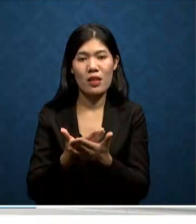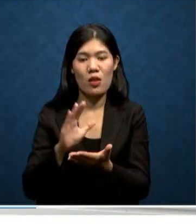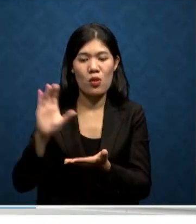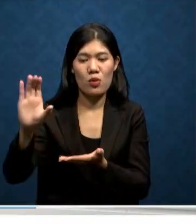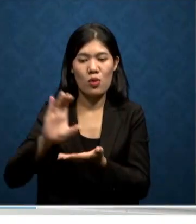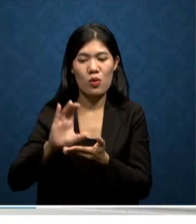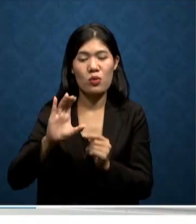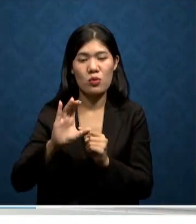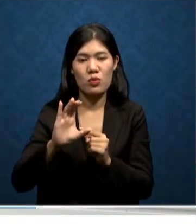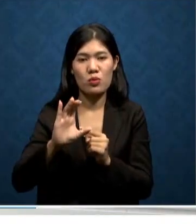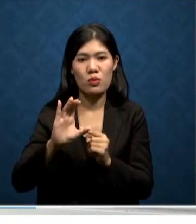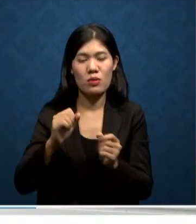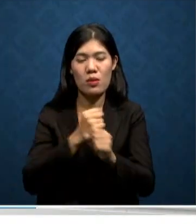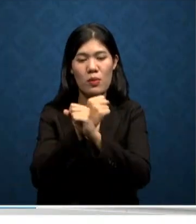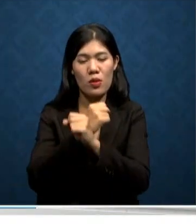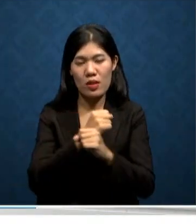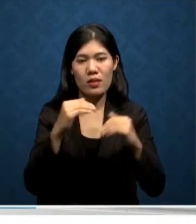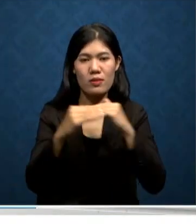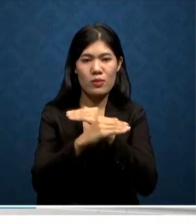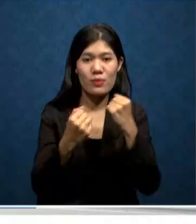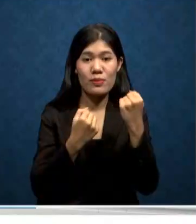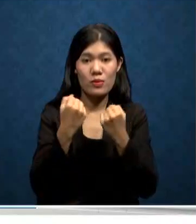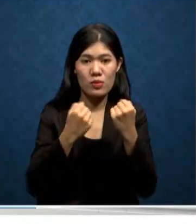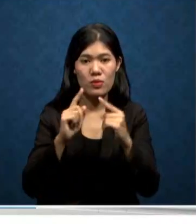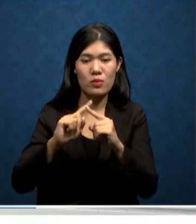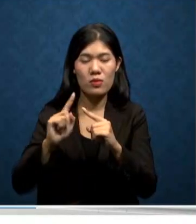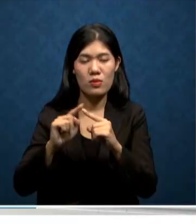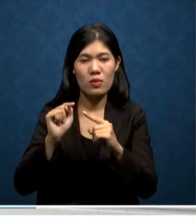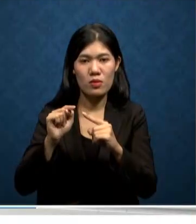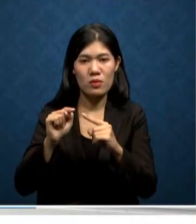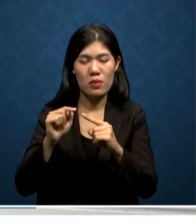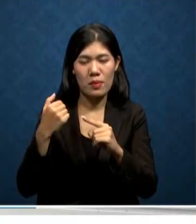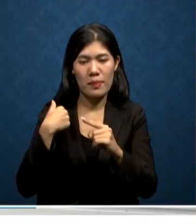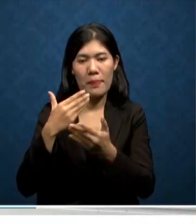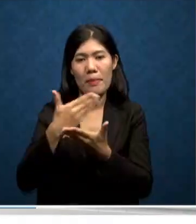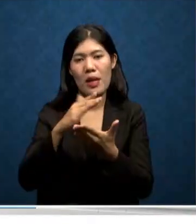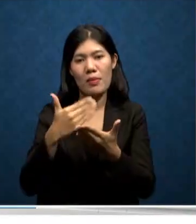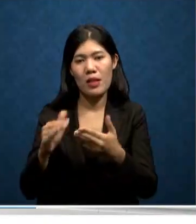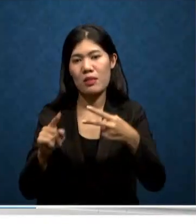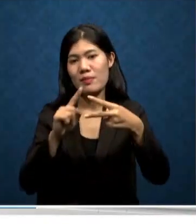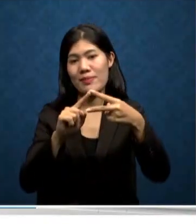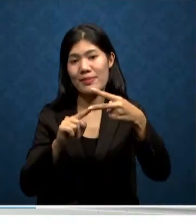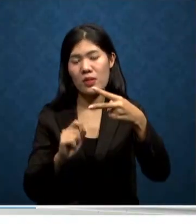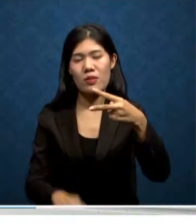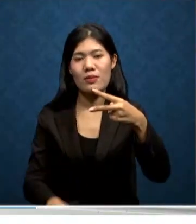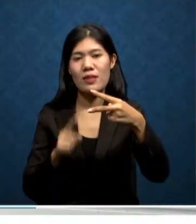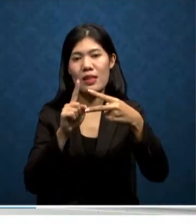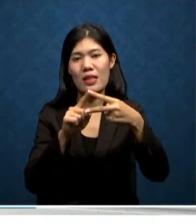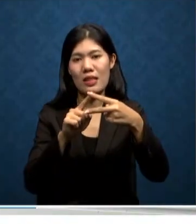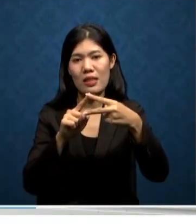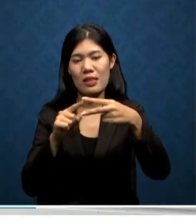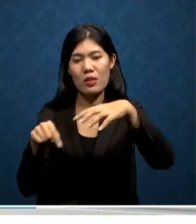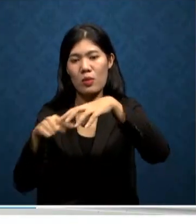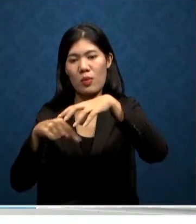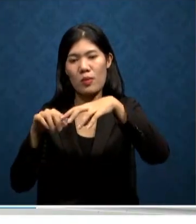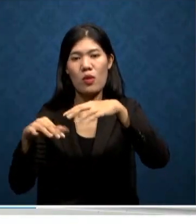ภัยในการใช้รถใช้ถนนเนี่ยเราจะมี 2ส่วนคือส่วนแรกก็จะเป็นหน่วยในของกรมการ